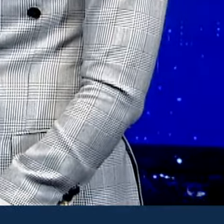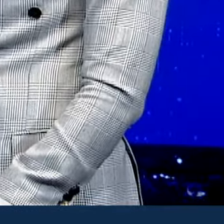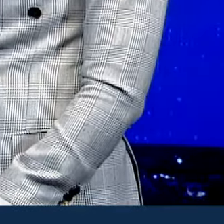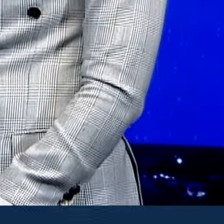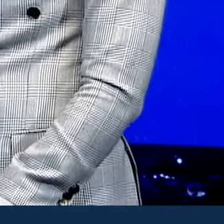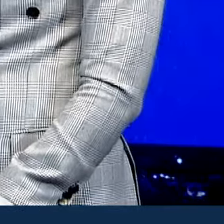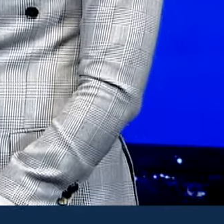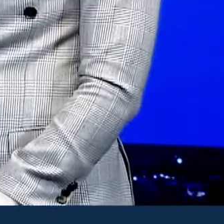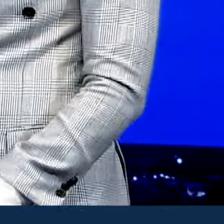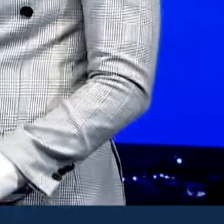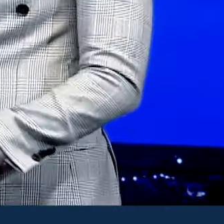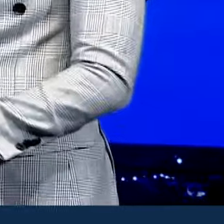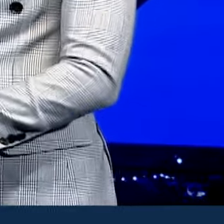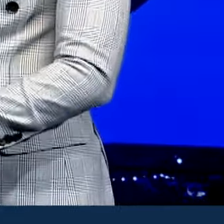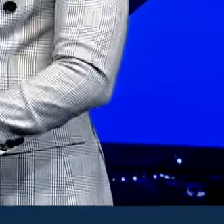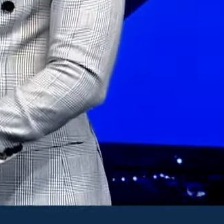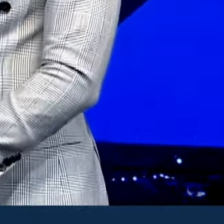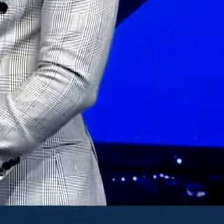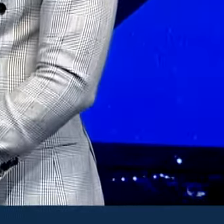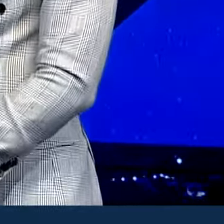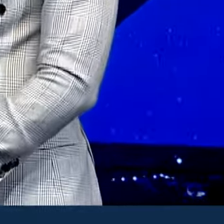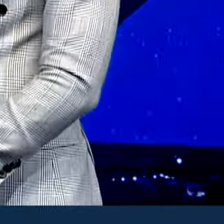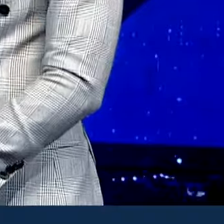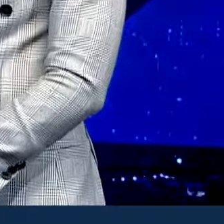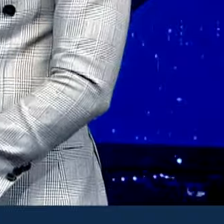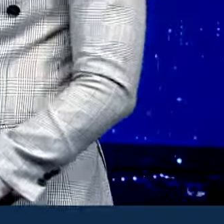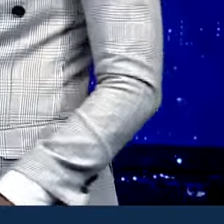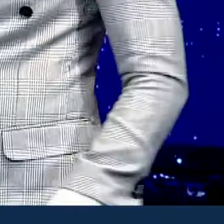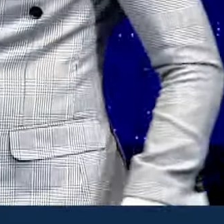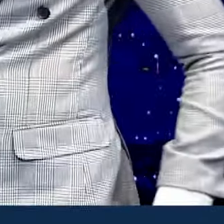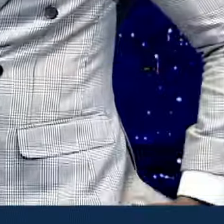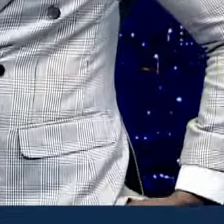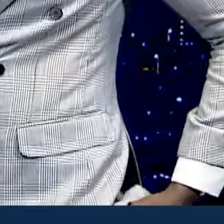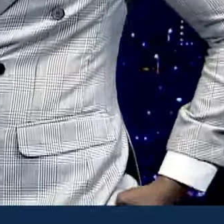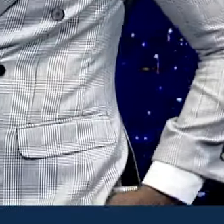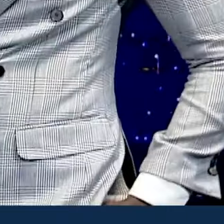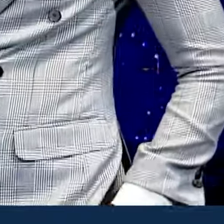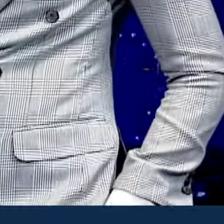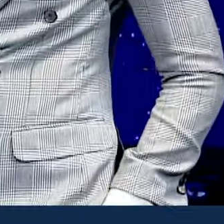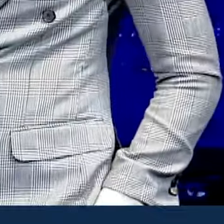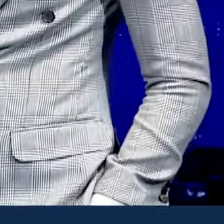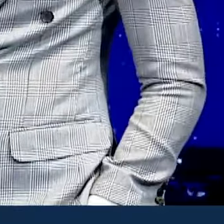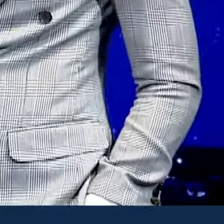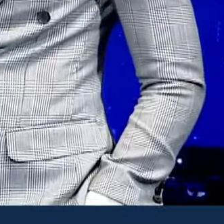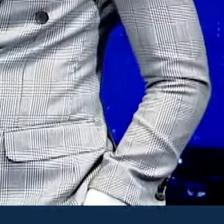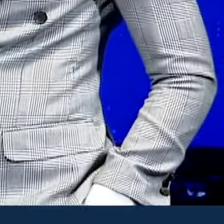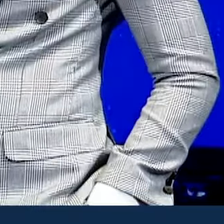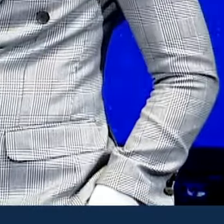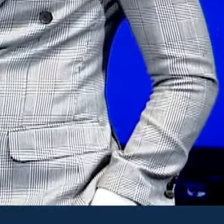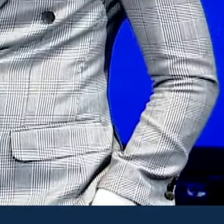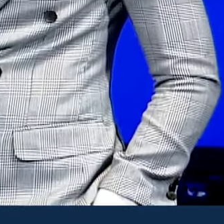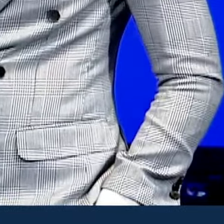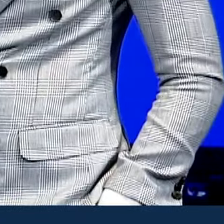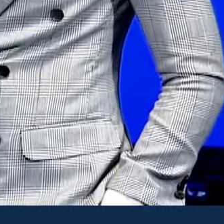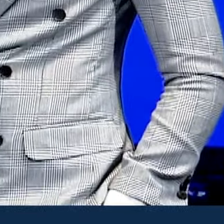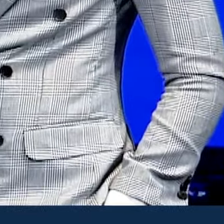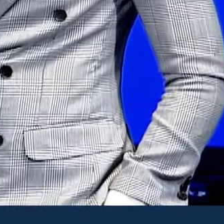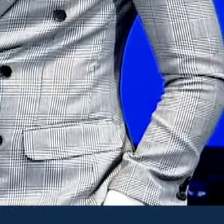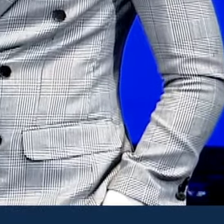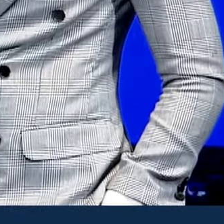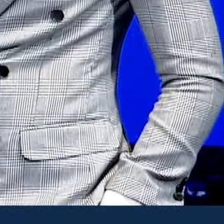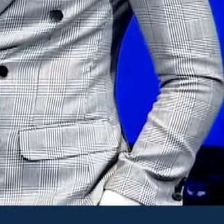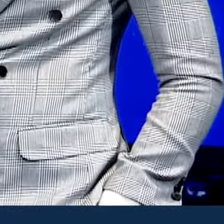rugendo uyu munsi twihuta kuko baba bashaka kuririmba kurusha ko mubaza ngo ibibazo byinshi. Aha, wibona ute uru rugendo